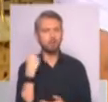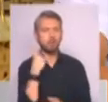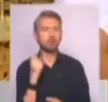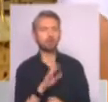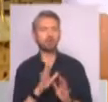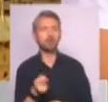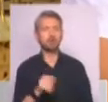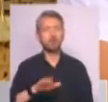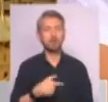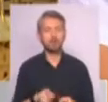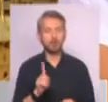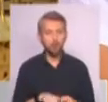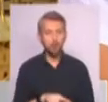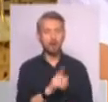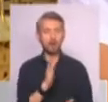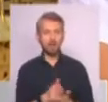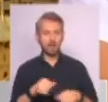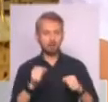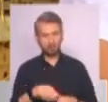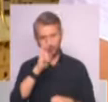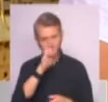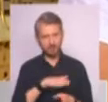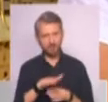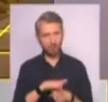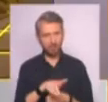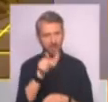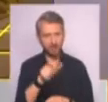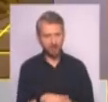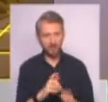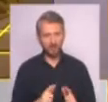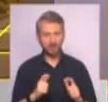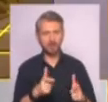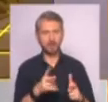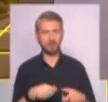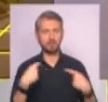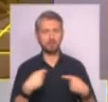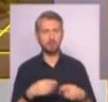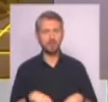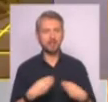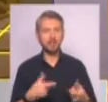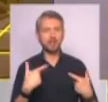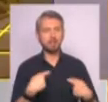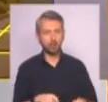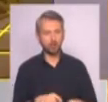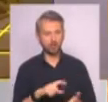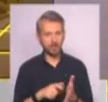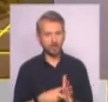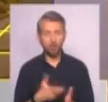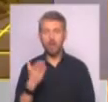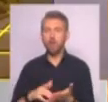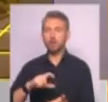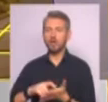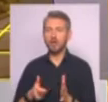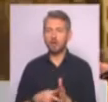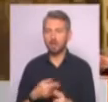тільки тоді, після цього, має право державний виконавець виставляти на продаж відповідну квартиру. А скажіть, будь ласка, якщо квартира,